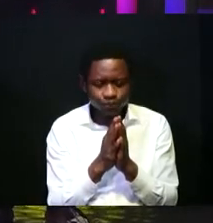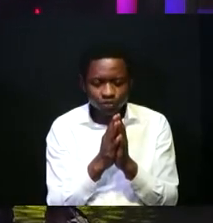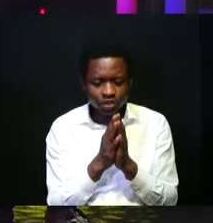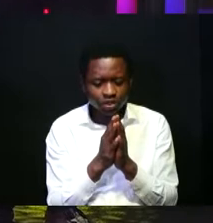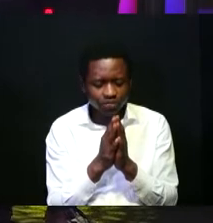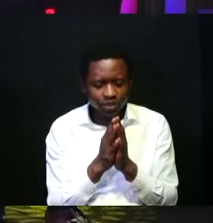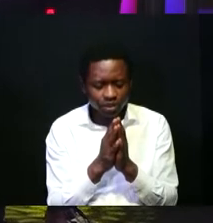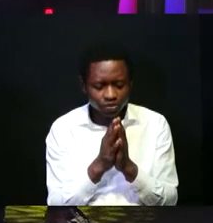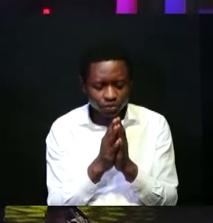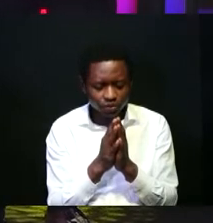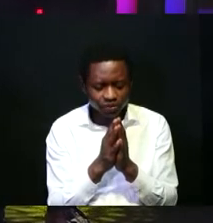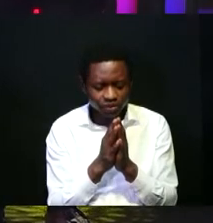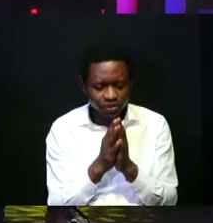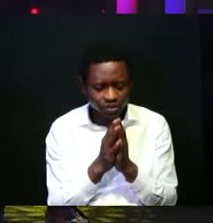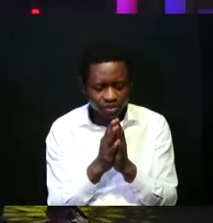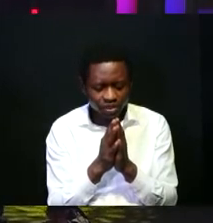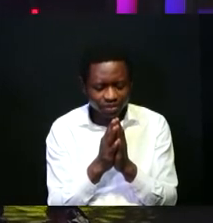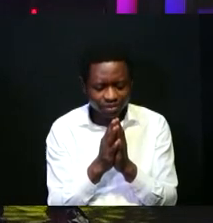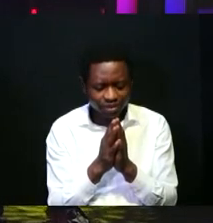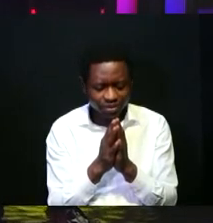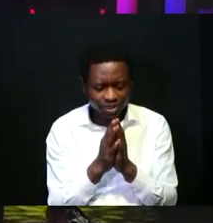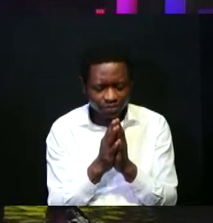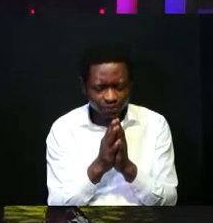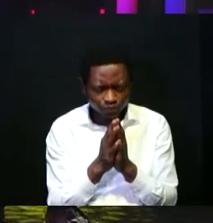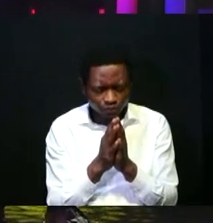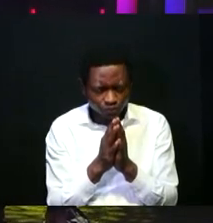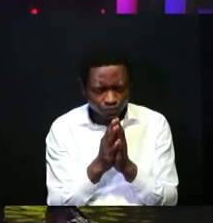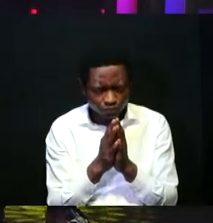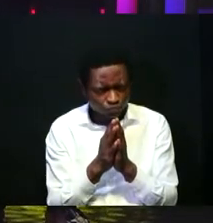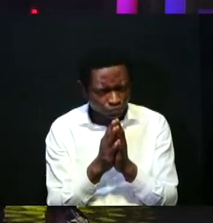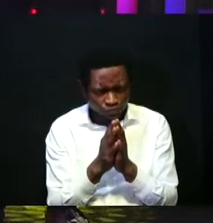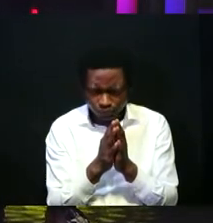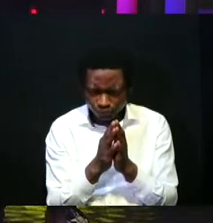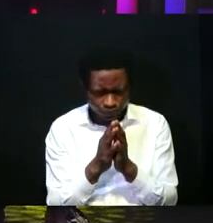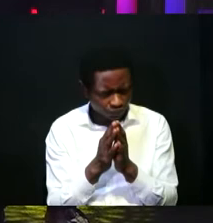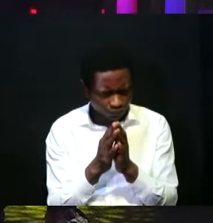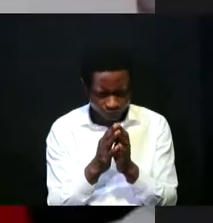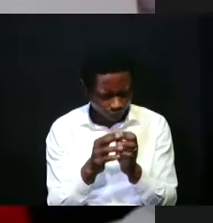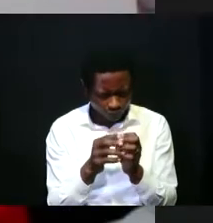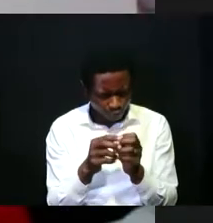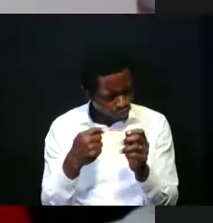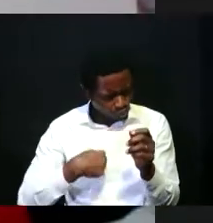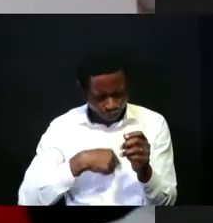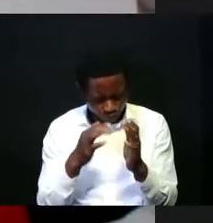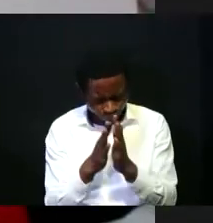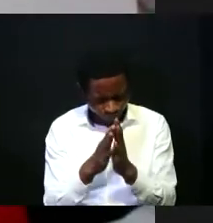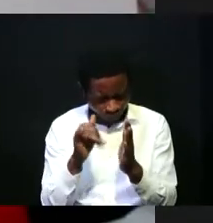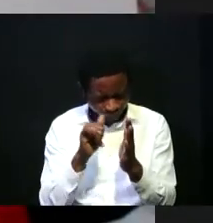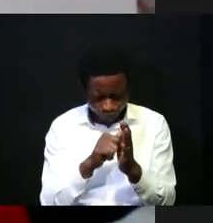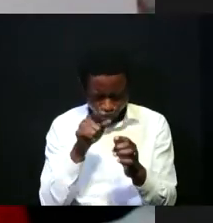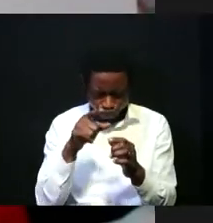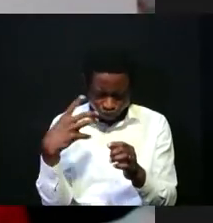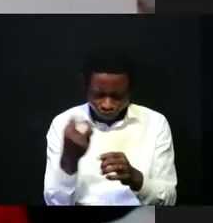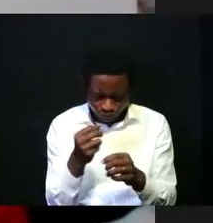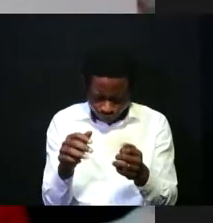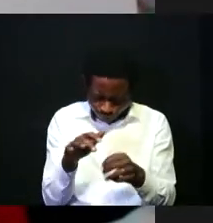of the Living God. This evening, Lord, we commit a service into your hands, oh God. Take total control. Let your presence be